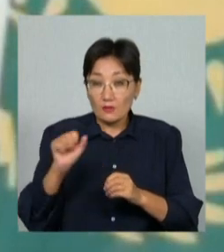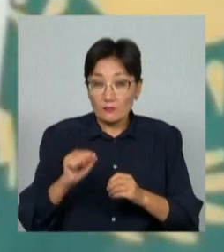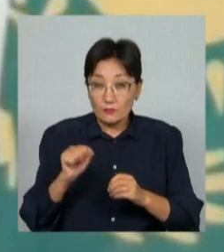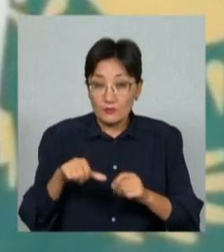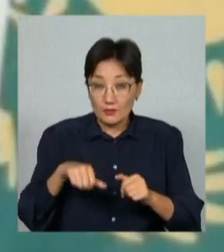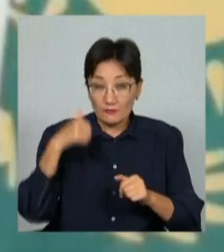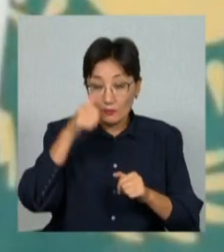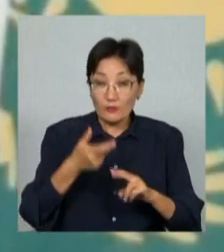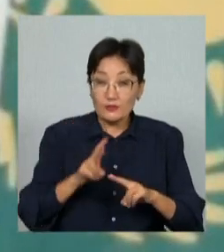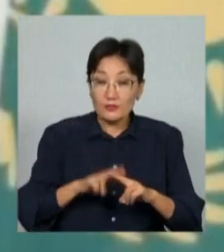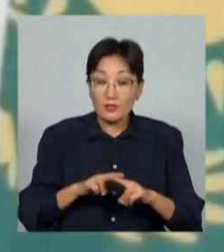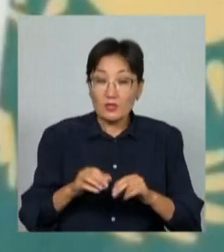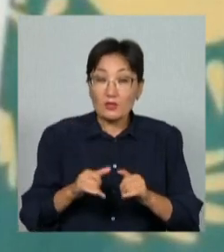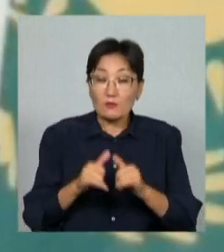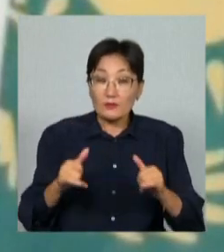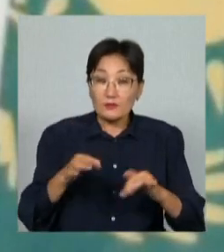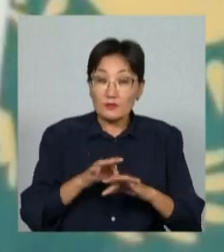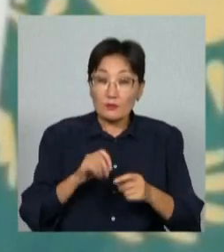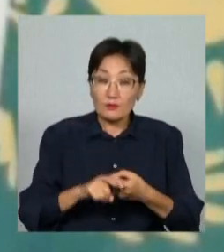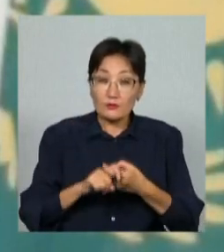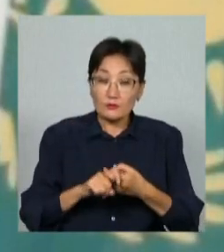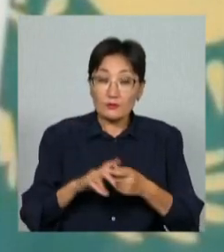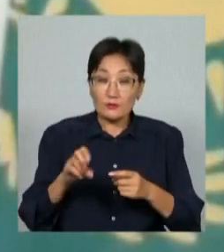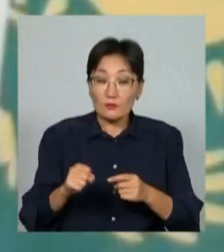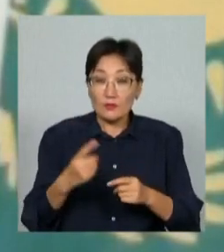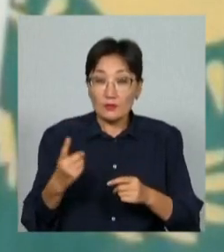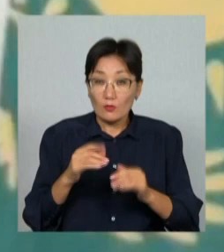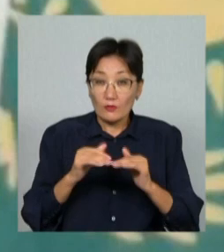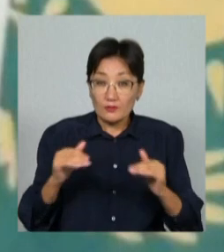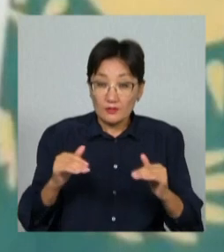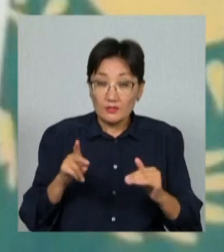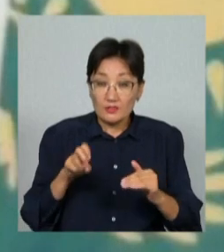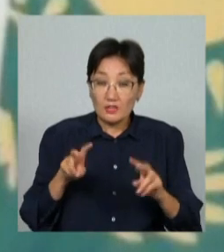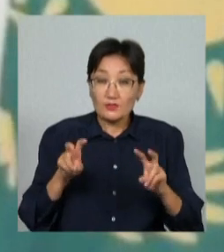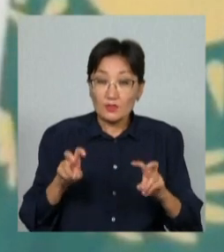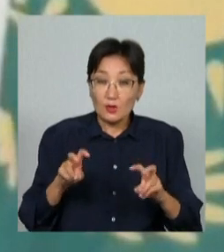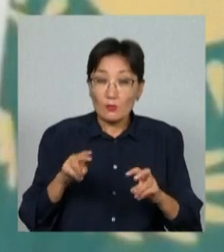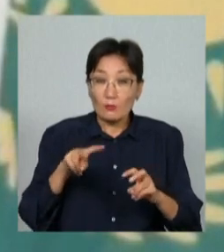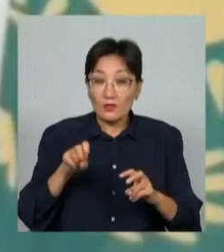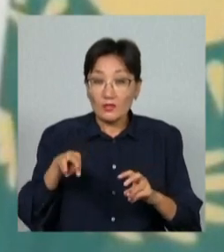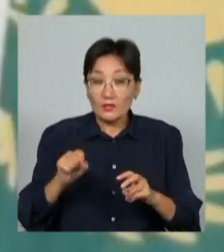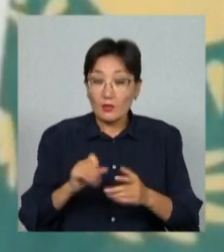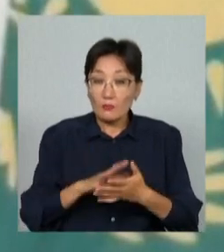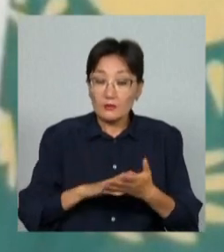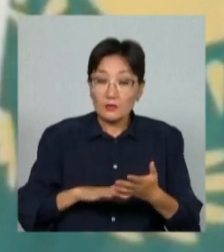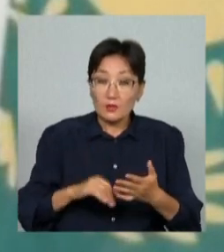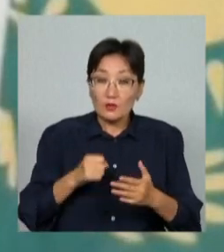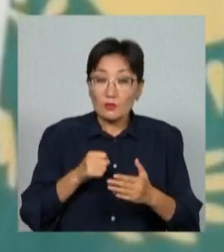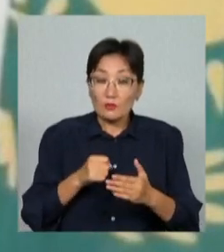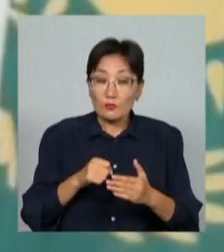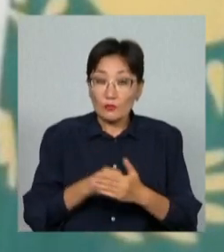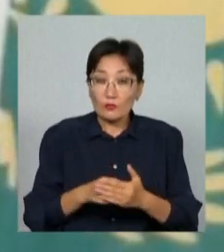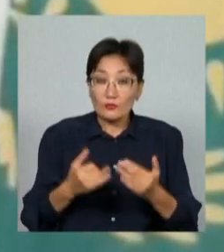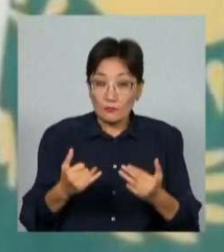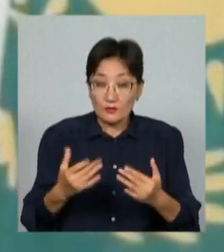года. При этом развитие эпидемии на одном уровне, это как называем плато, продолжается по настоящее